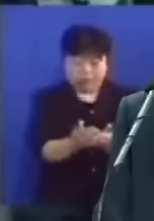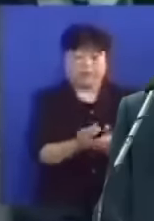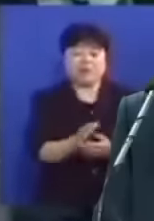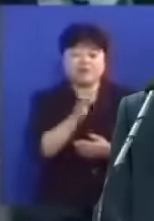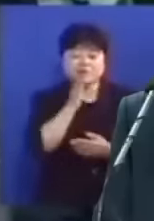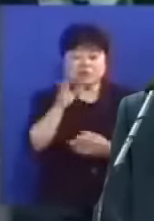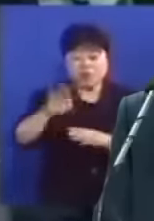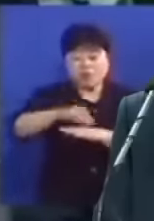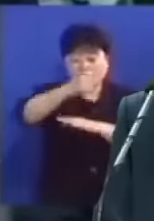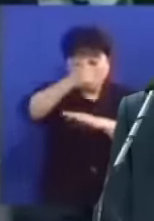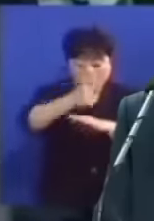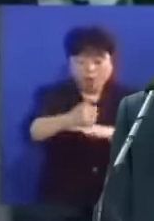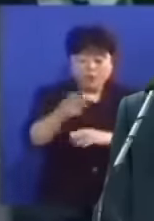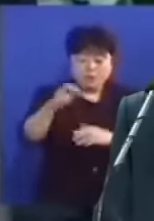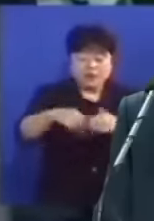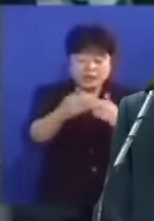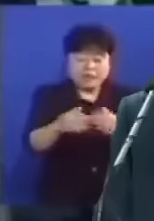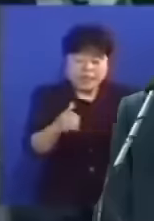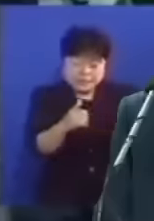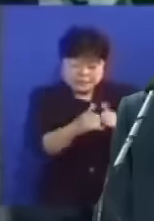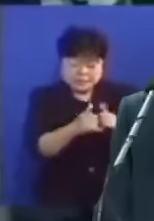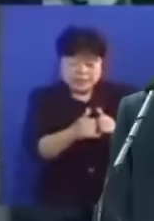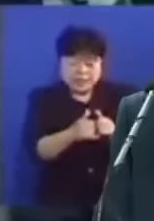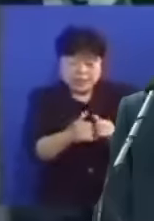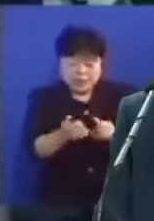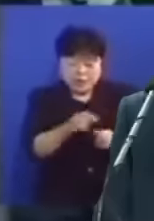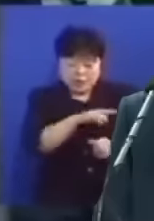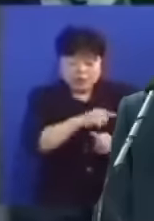요사밧 왕이 성가대를 세우고 전쟁에 나간 것과 같습니다.